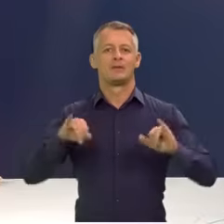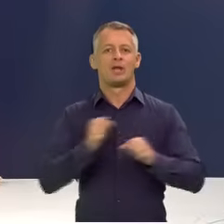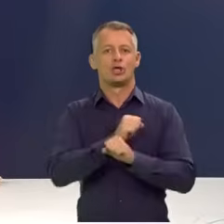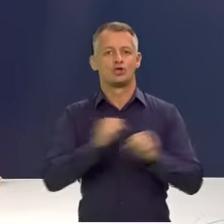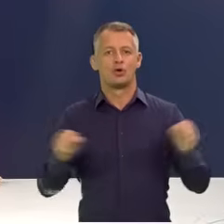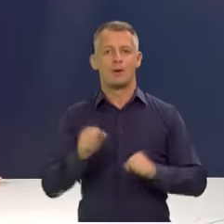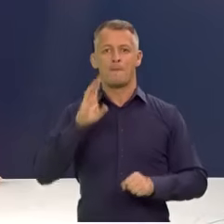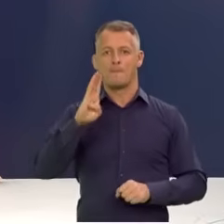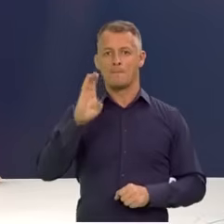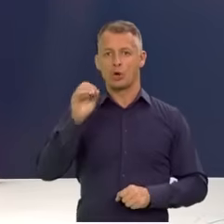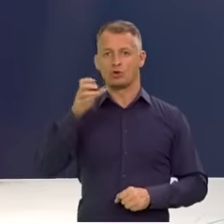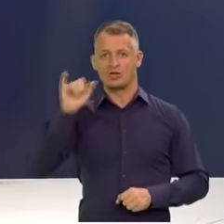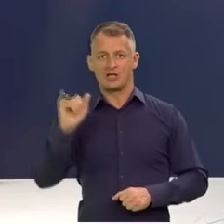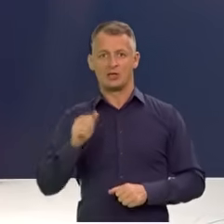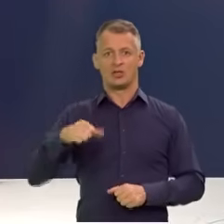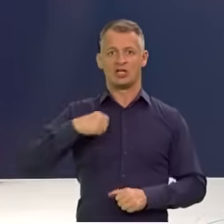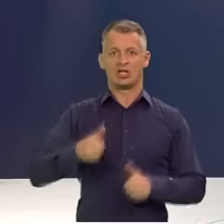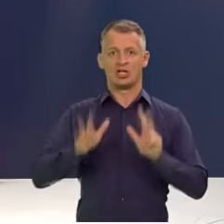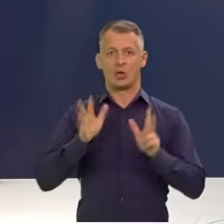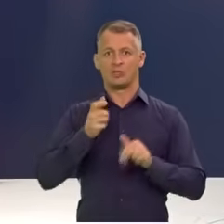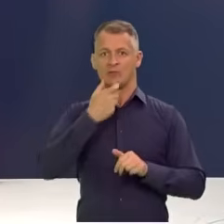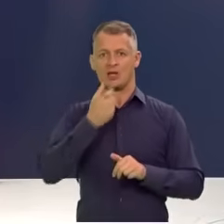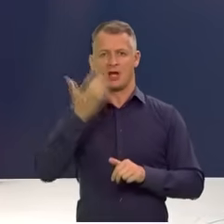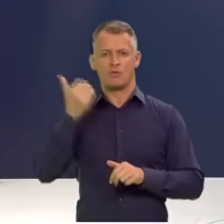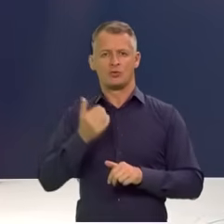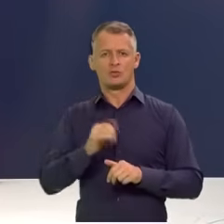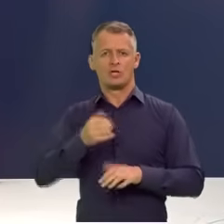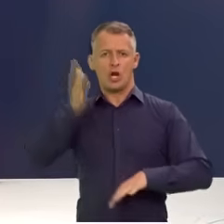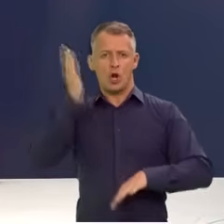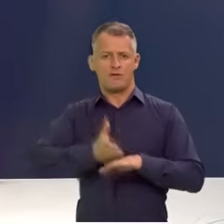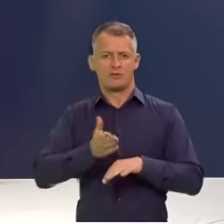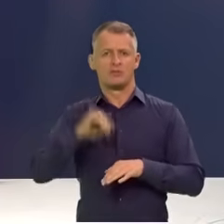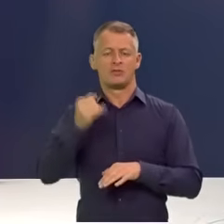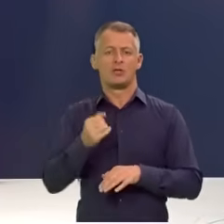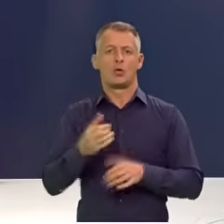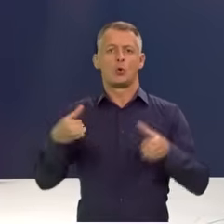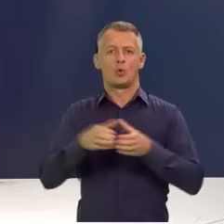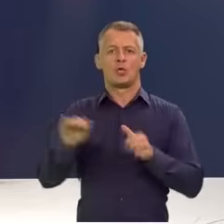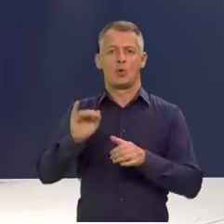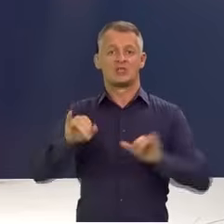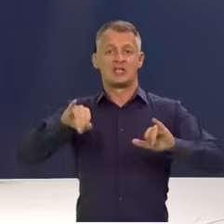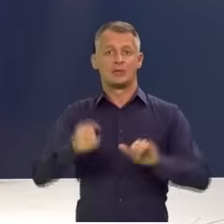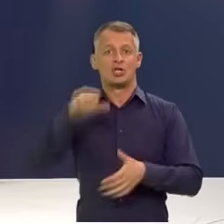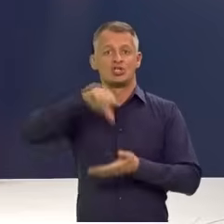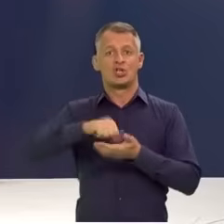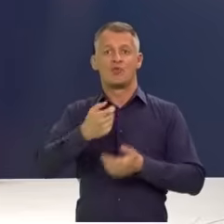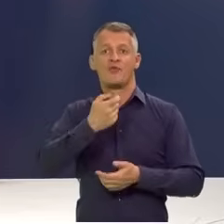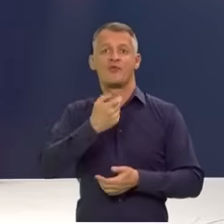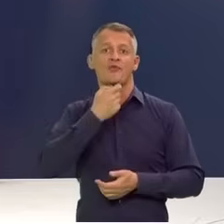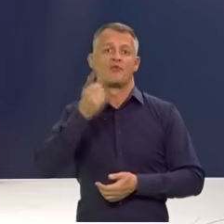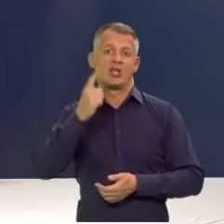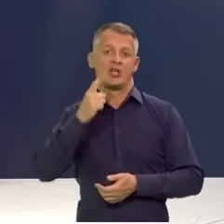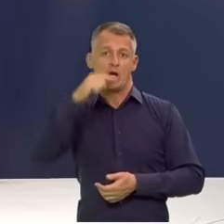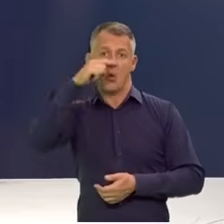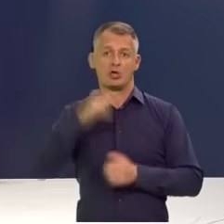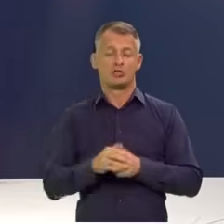Caz șocant în Botoșani, un tânăr de 18 ani a fost desfigurat de o gașcă de copii. Incidentul grav a avut loc în zona centrului vechi din oraș. Victima a